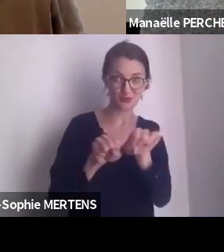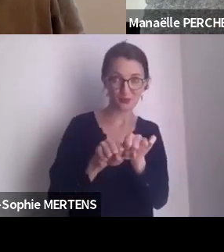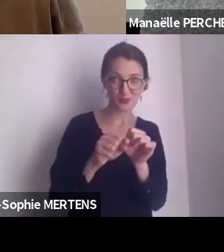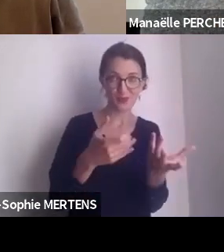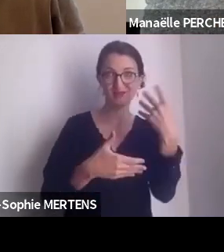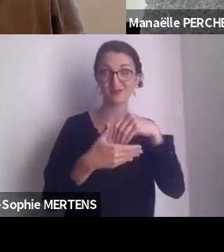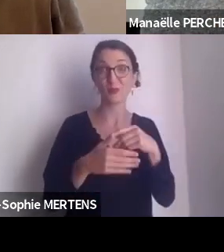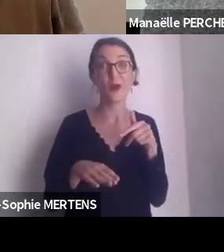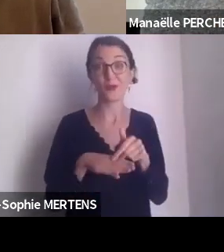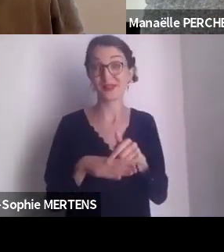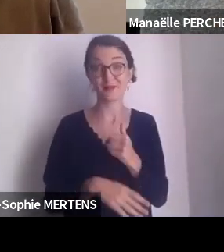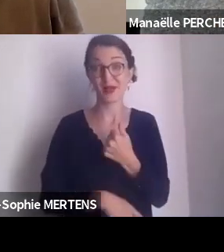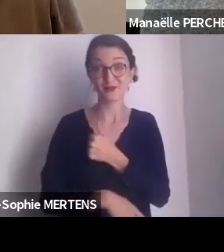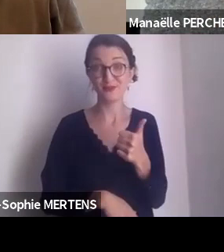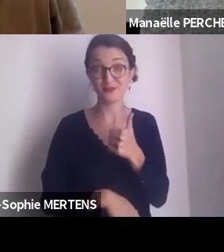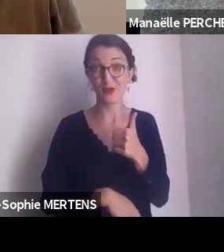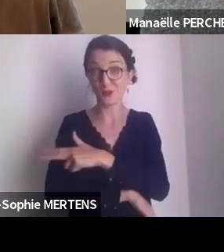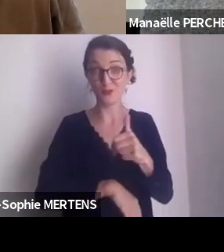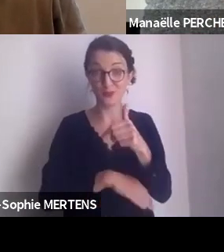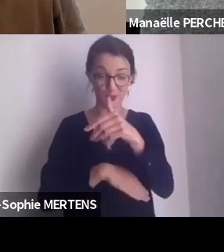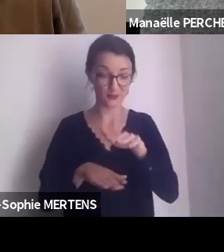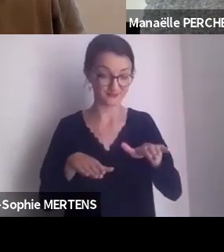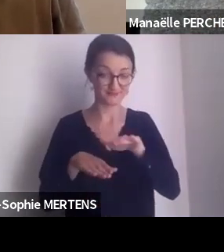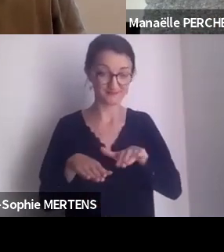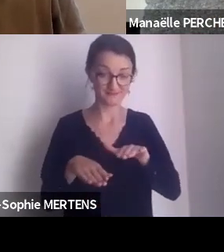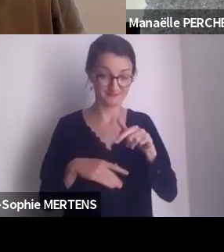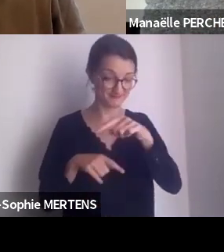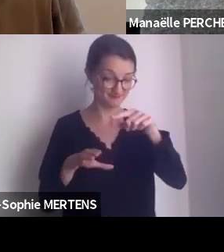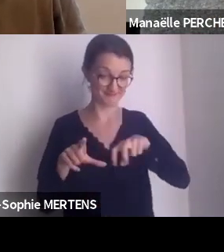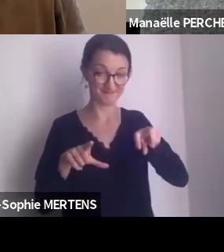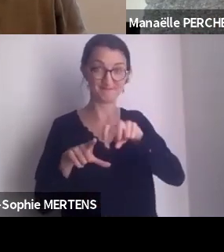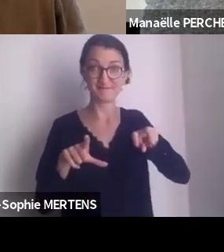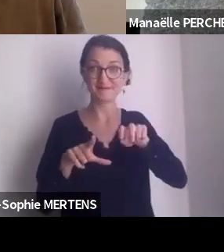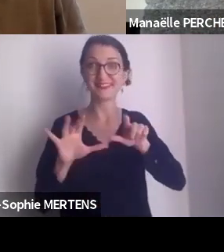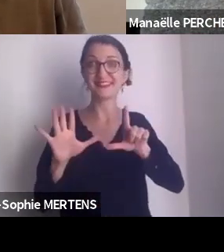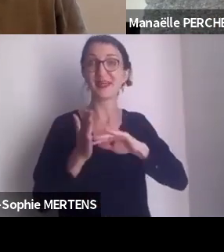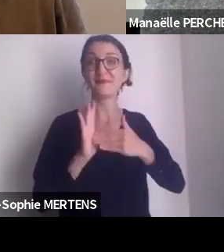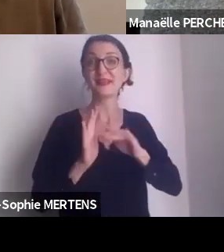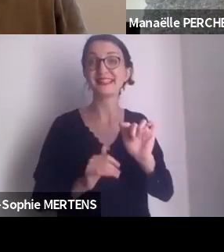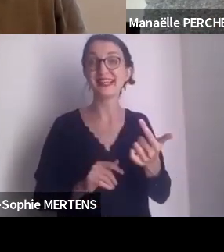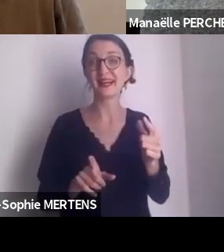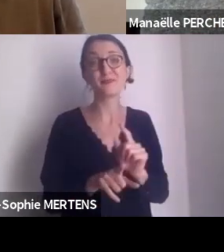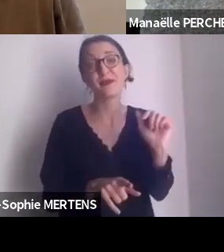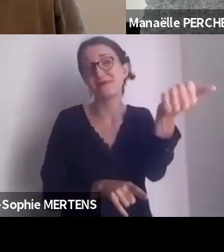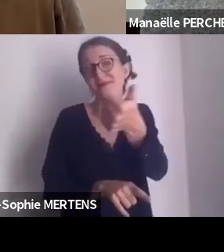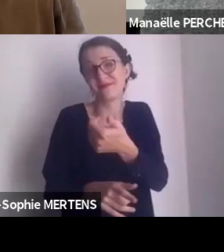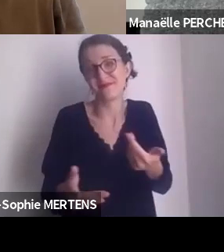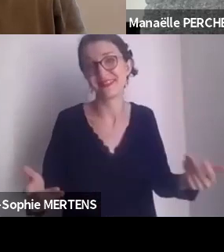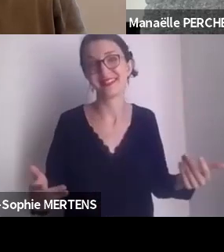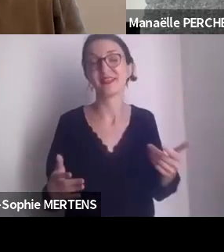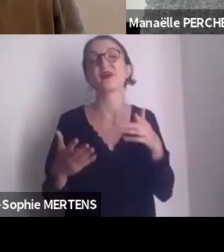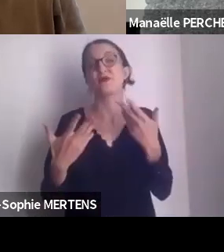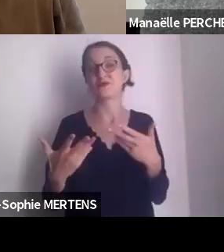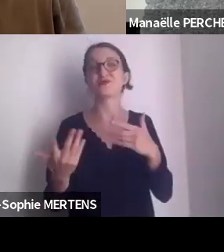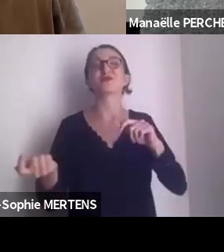tout seul dans un bureau de 7 mètres carrés, comme beaucoup d'entre nous. Et aujourd'hui, on a un atelier avec